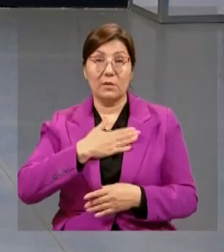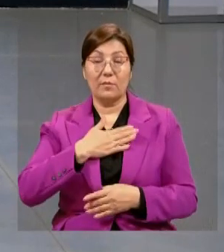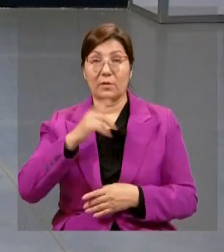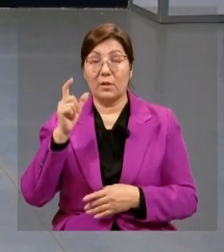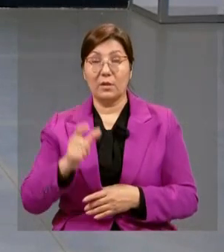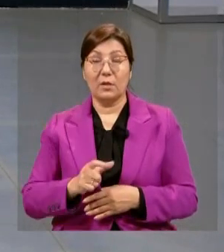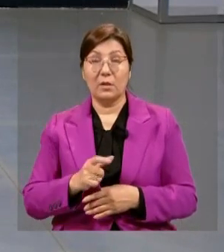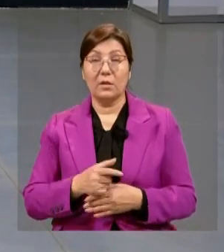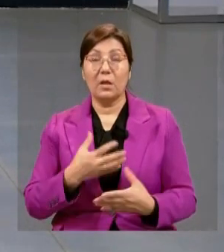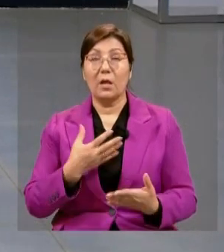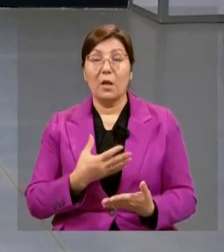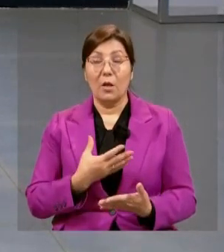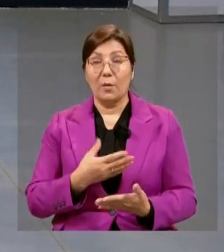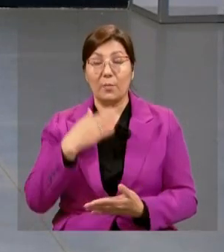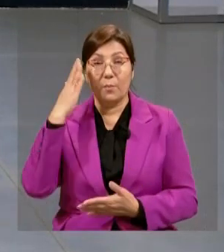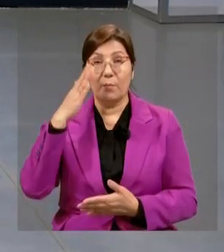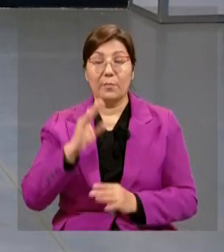мен журналистер пікір білдірді.